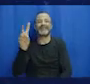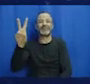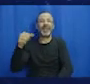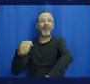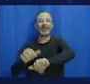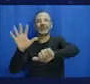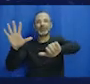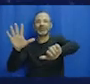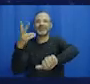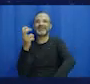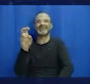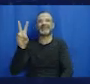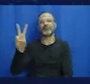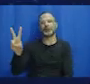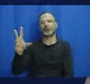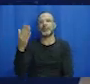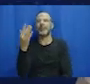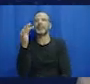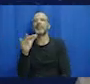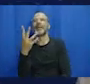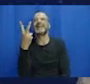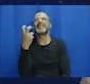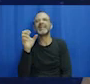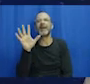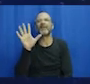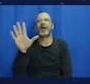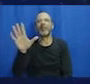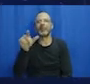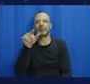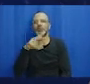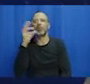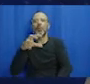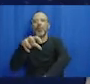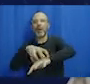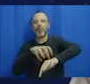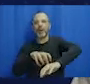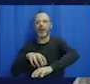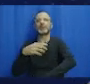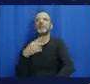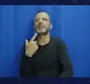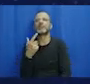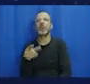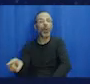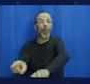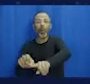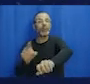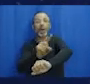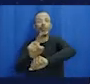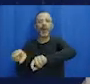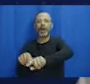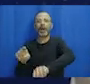لشهر 6/30/2022 كان عدد القتلى 25 بحسب كل المراكز اللي بدك اياها. قديش احنا بنفس الفتره هذا العام؟